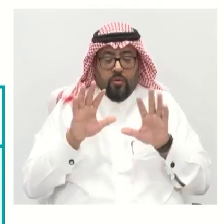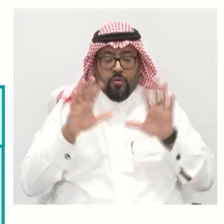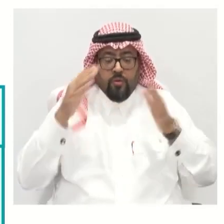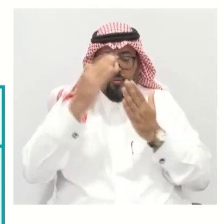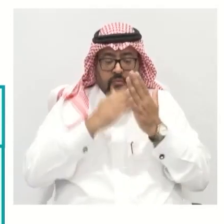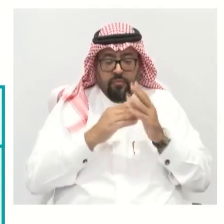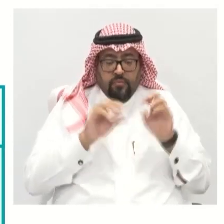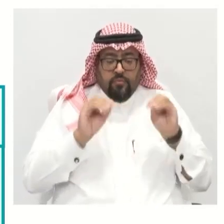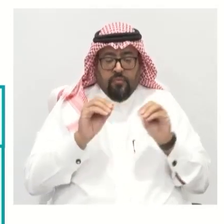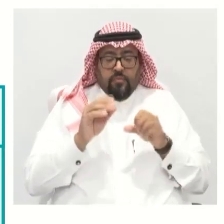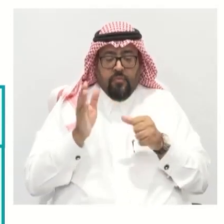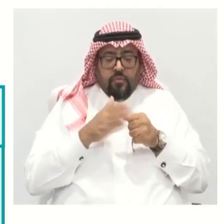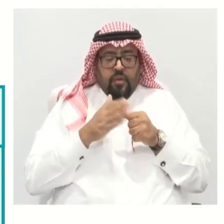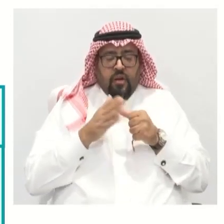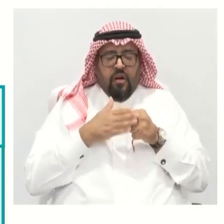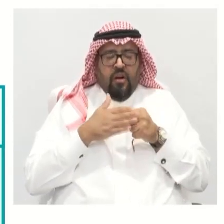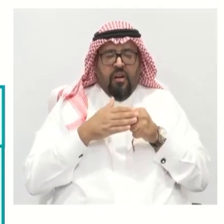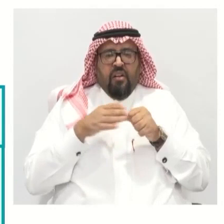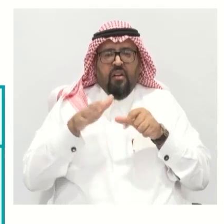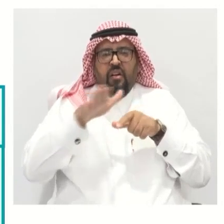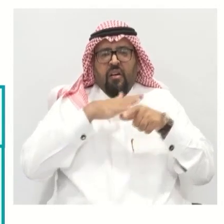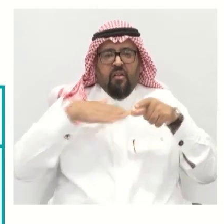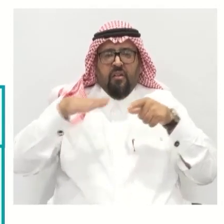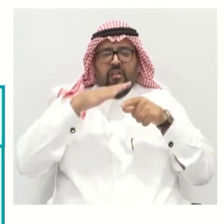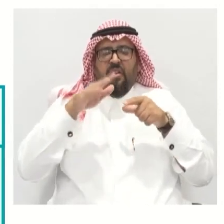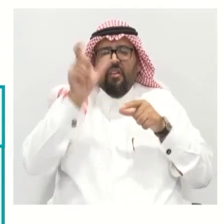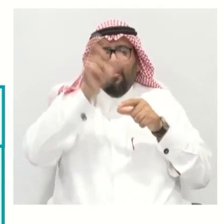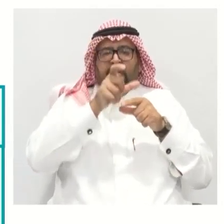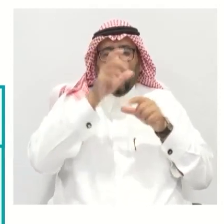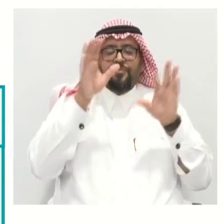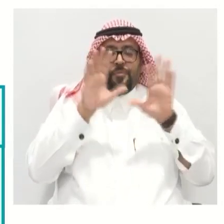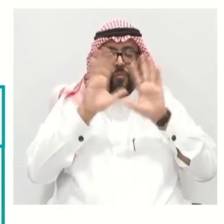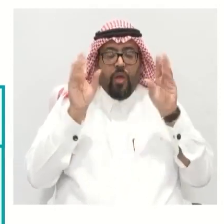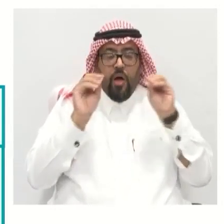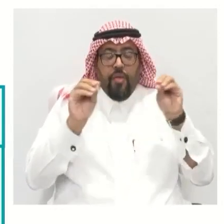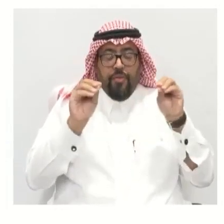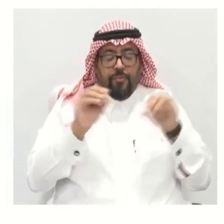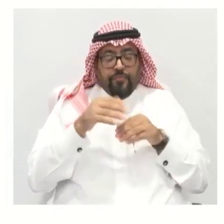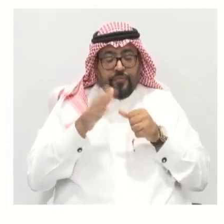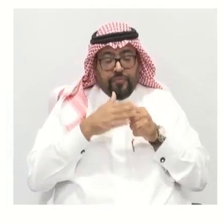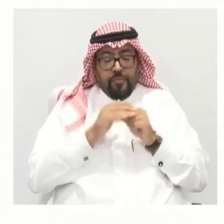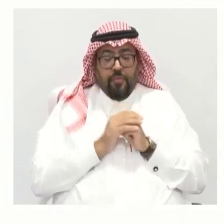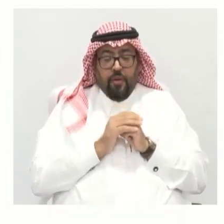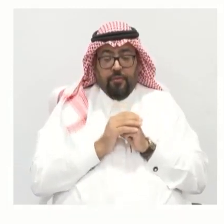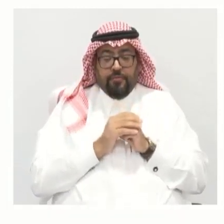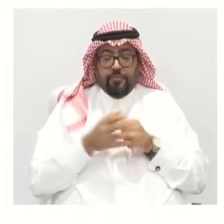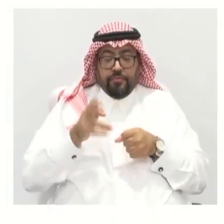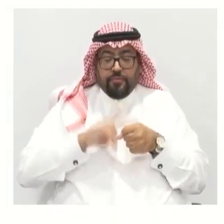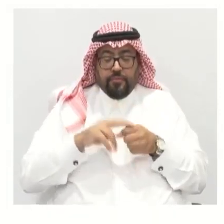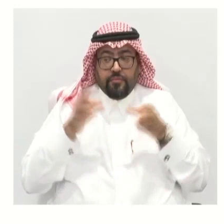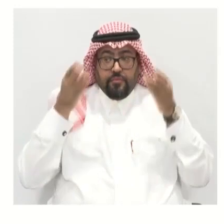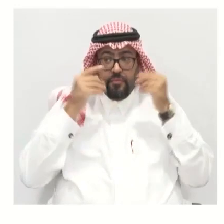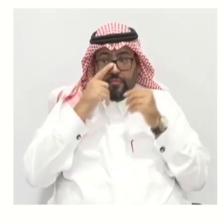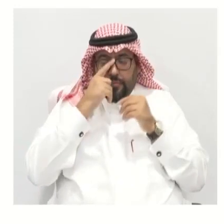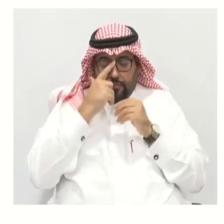الحكوميه المكلفه بمهام لخدمه الوطن والمواطن بارك الله فيكم ايضا مراجعه لم